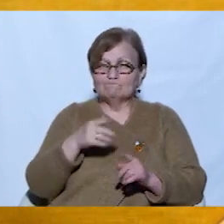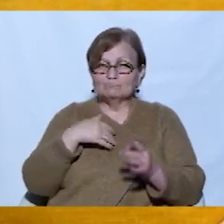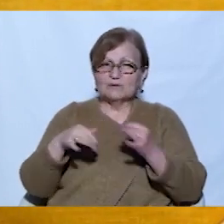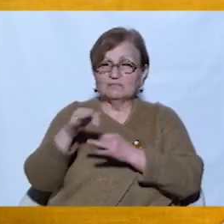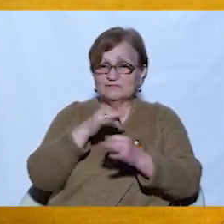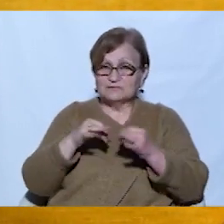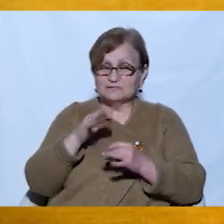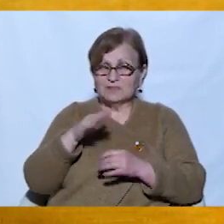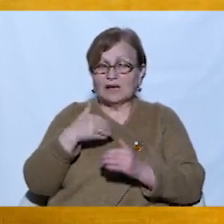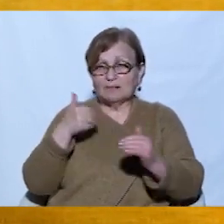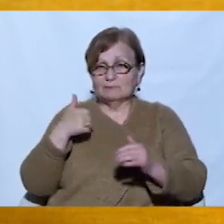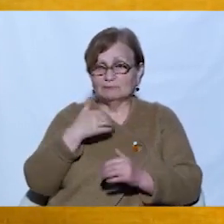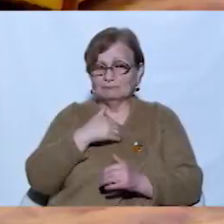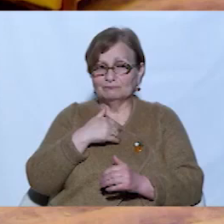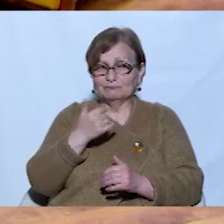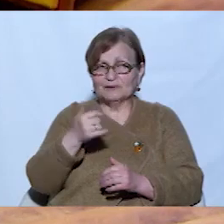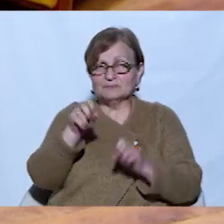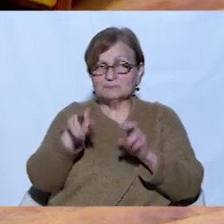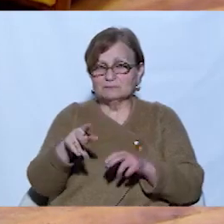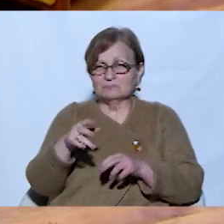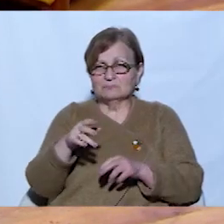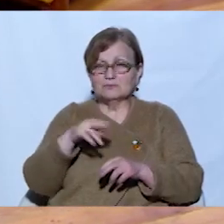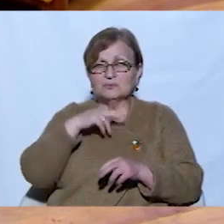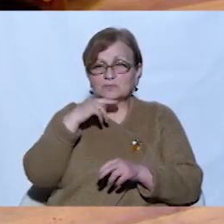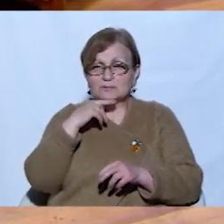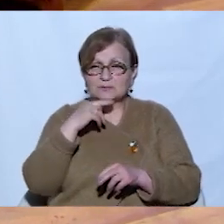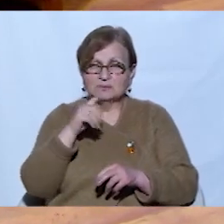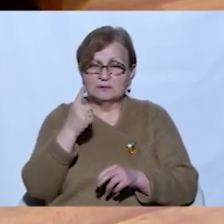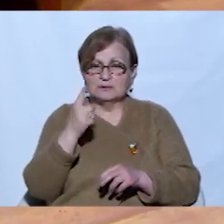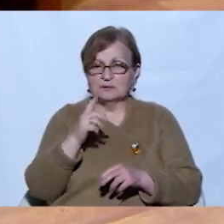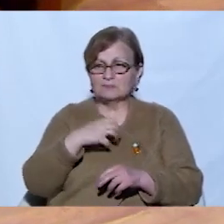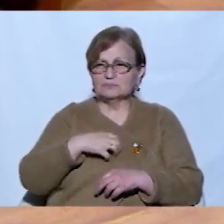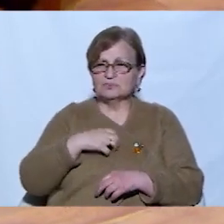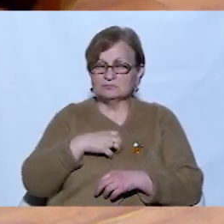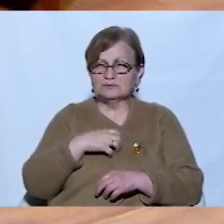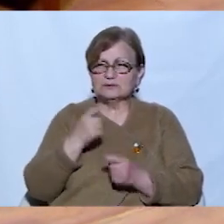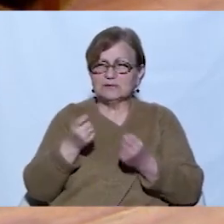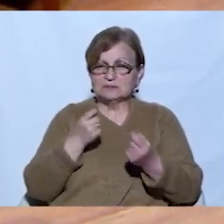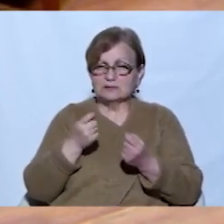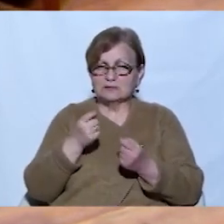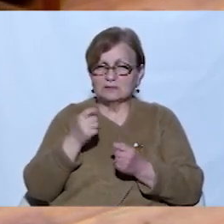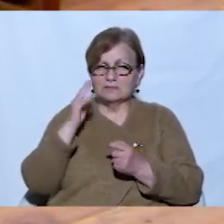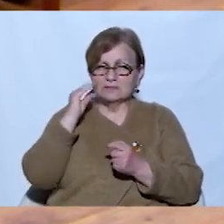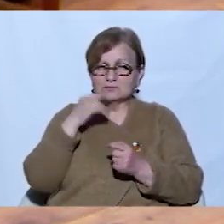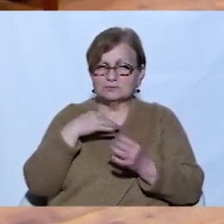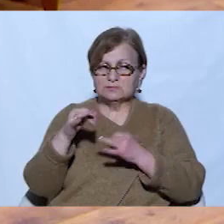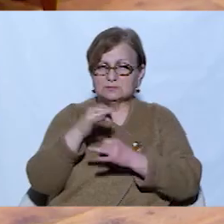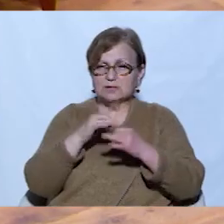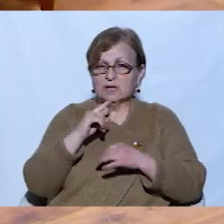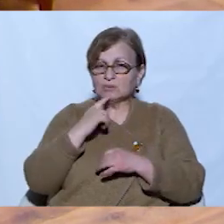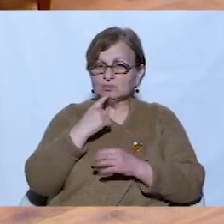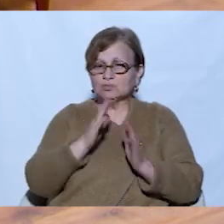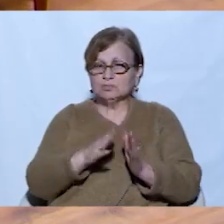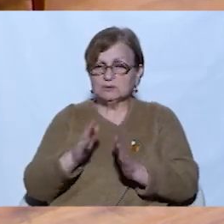ვისაუბრებ, თუმცა მანამდე მინდა და თქვენ როგორც სპეციალისტმა ყურადღება გაამახვილოთ ერთ ძალიან მნიშვნელოვან დეტალზე. როდესაც საუბარი არის რთული